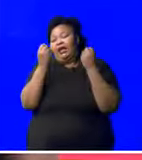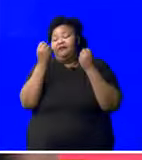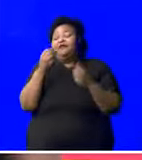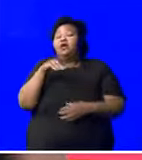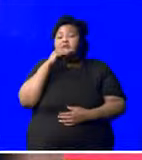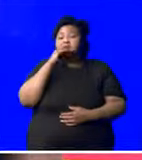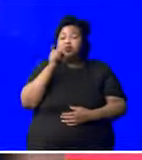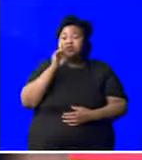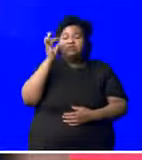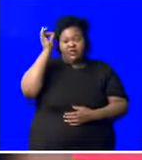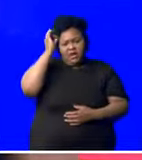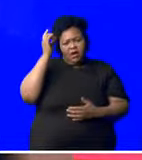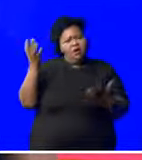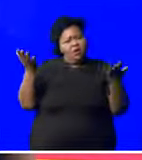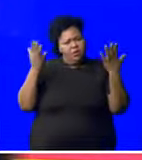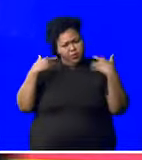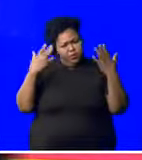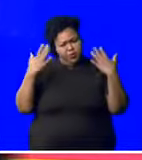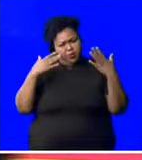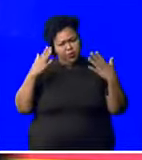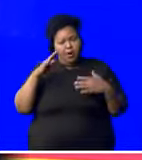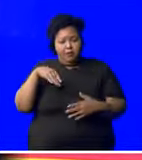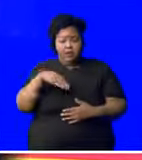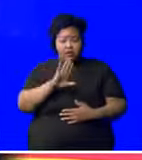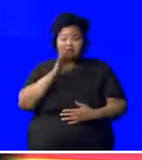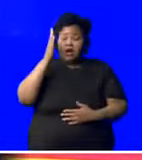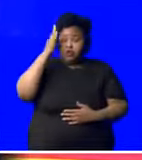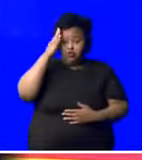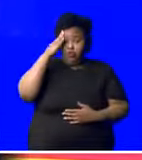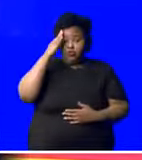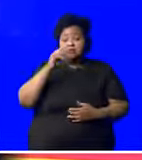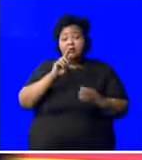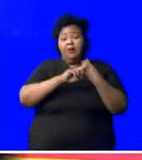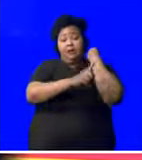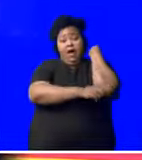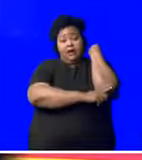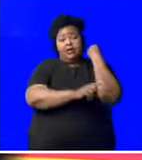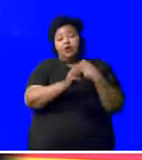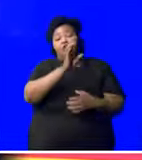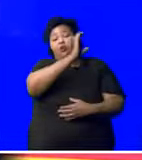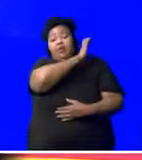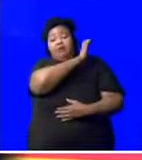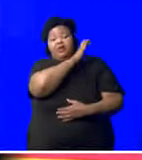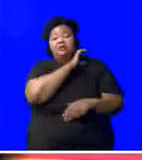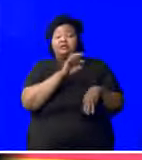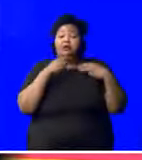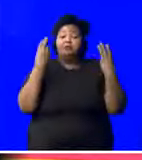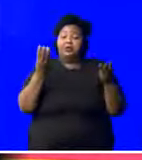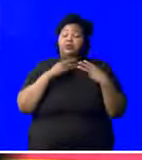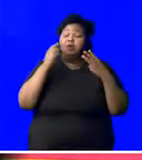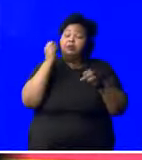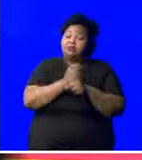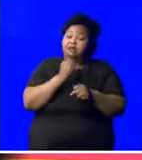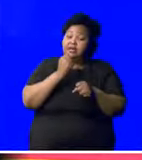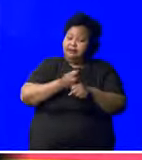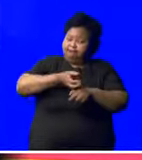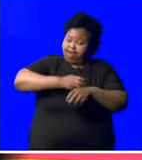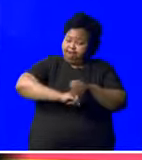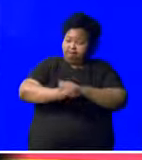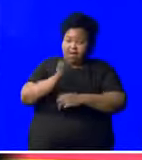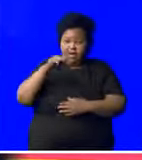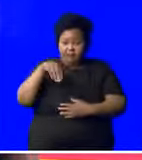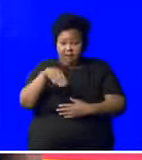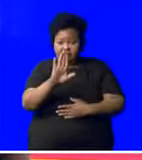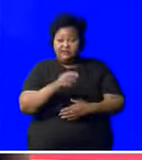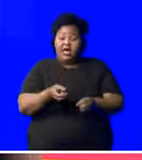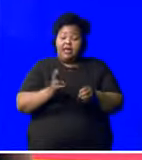sengibuya nje kulebekwe itolo kojake nje solihamba khona lo ndvuna nkulu wethu kufuneka abe ngumuntu lotatiko